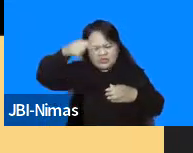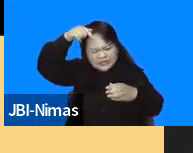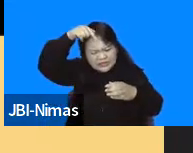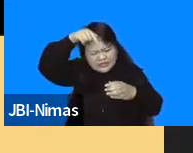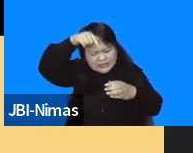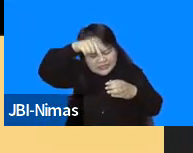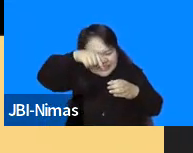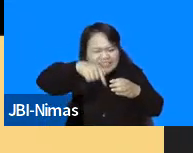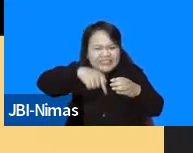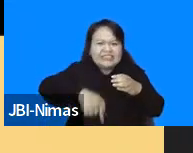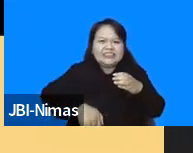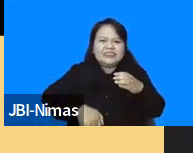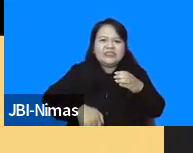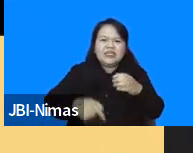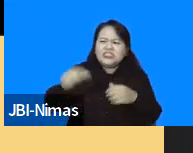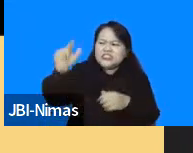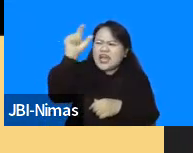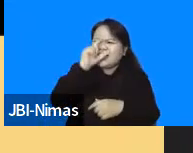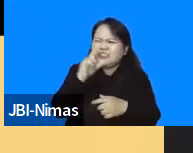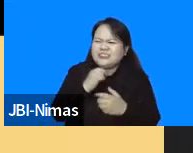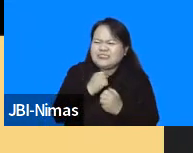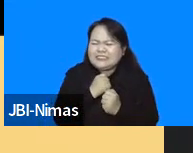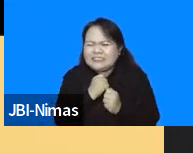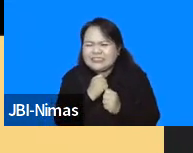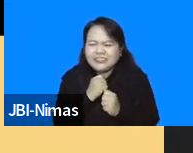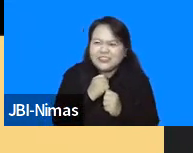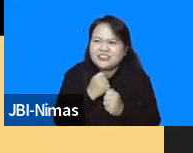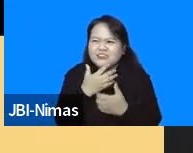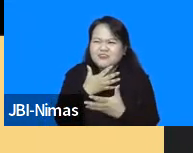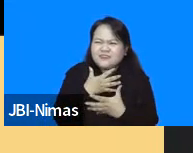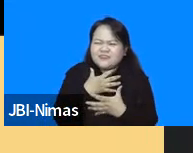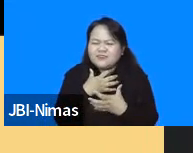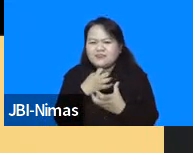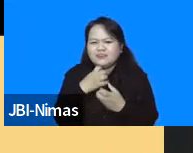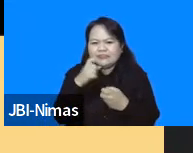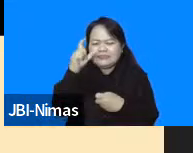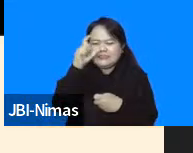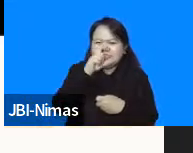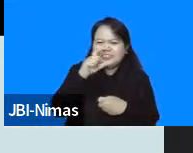ku gali, ku cari, justru semakin